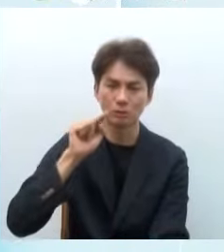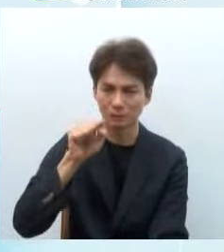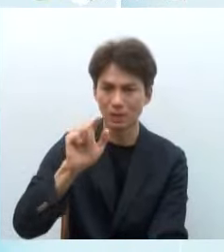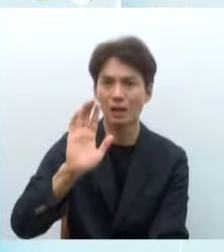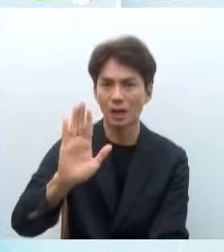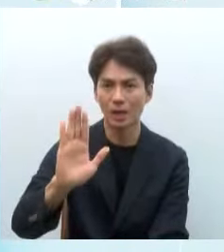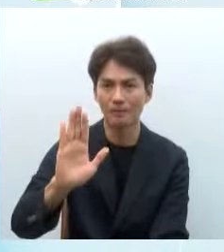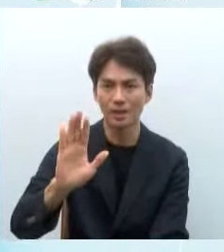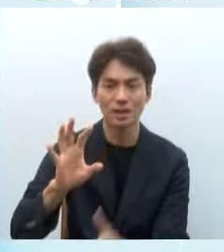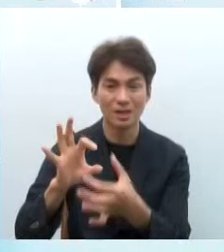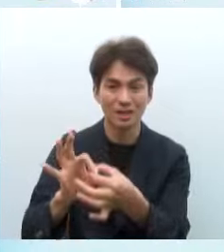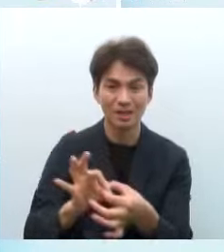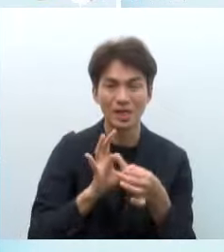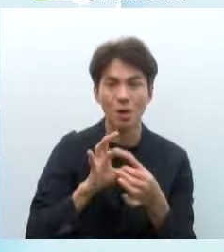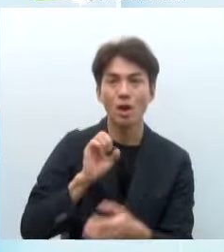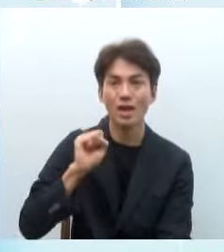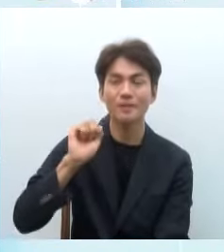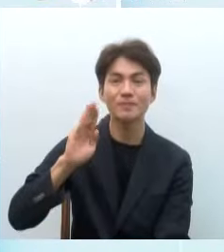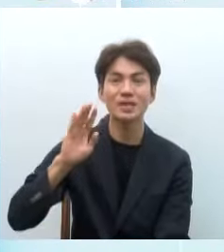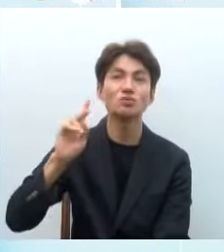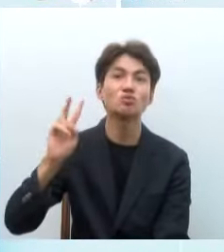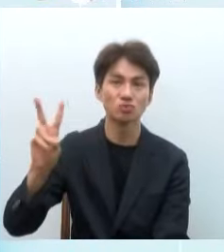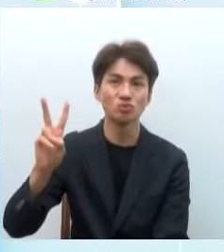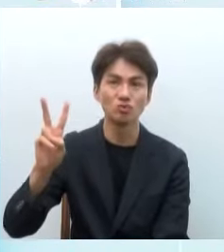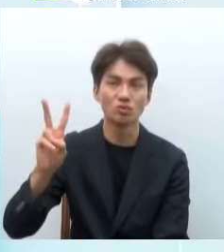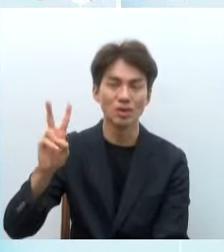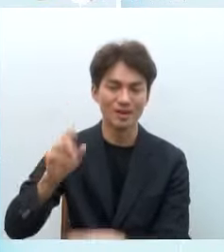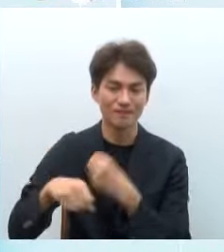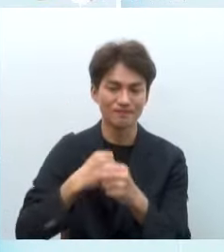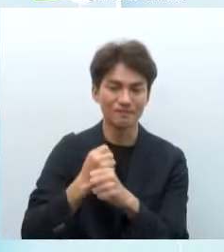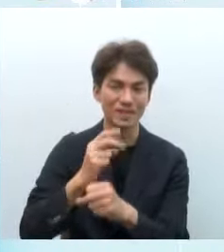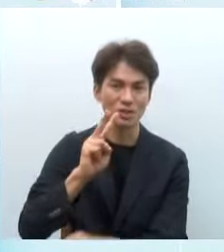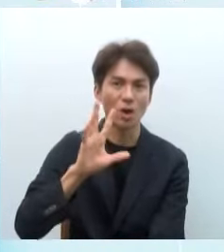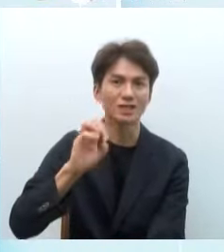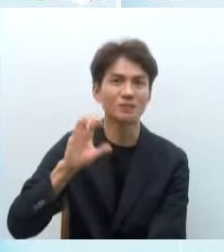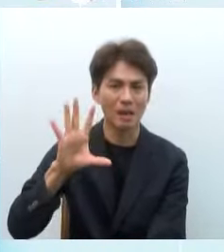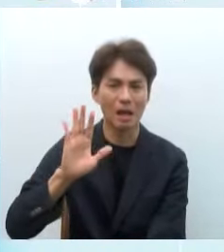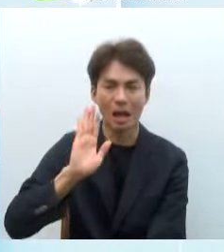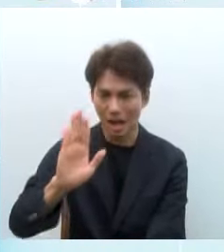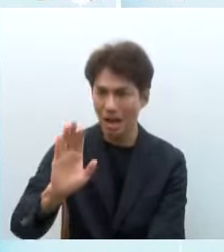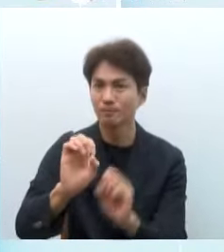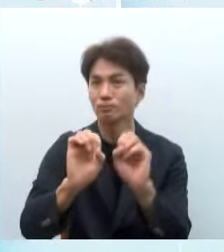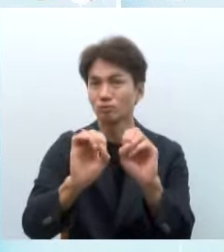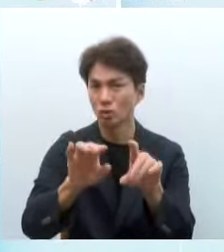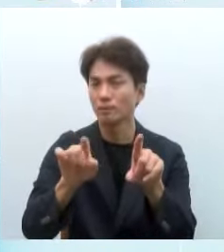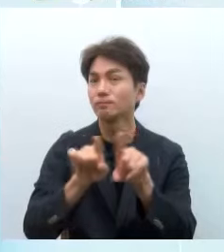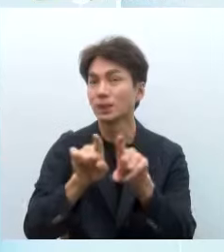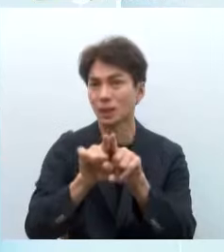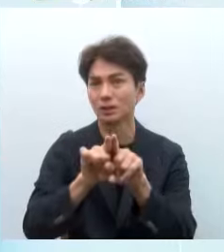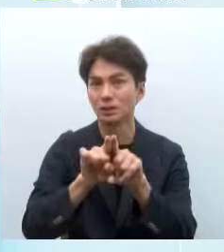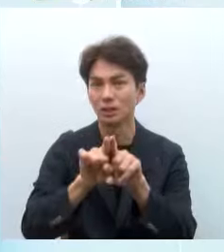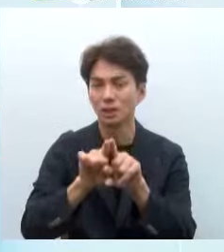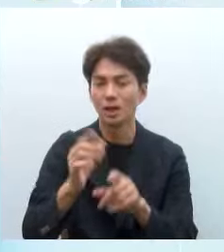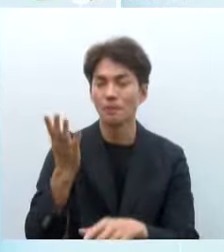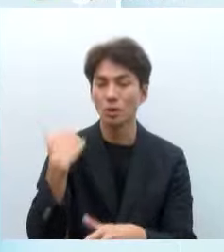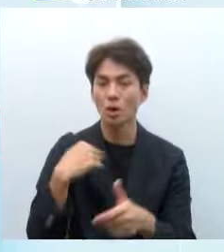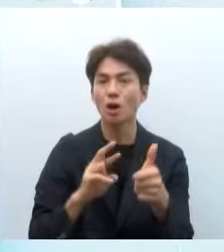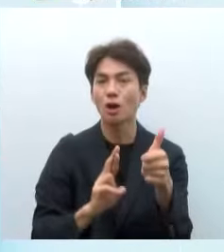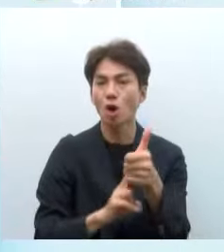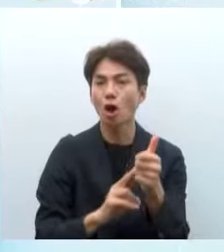SB2 แล้วก็กกส.มีหนังสือมาปี55ที่ห้ามสอนเหมือนกันซึ่งเมื่อวานนี้ท่านเลขาธิการท่านรองเลขาธิการและผมเนี่ยได้คุย